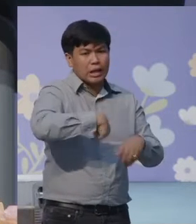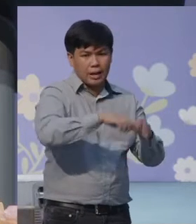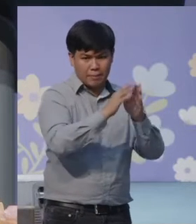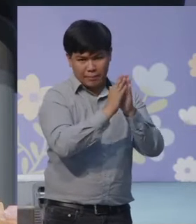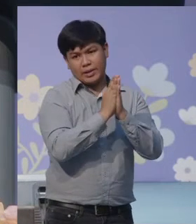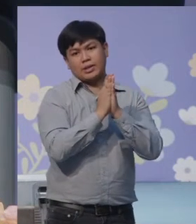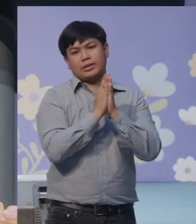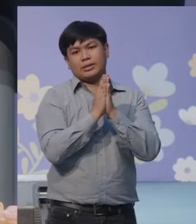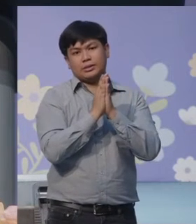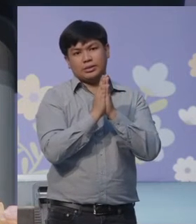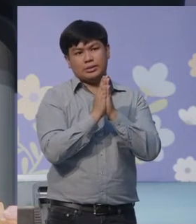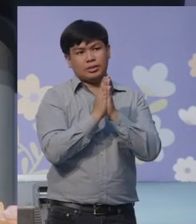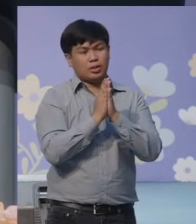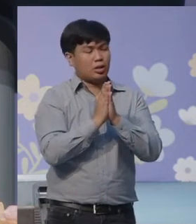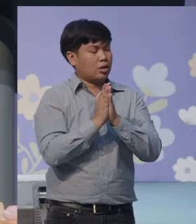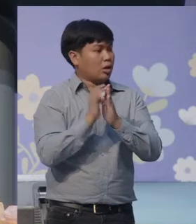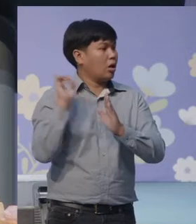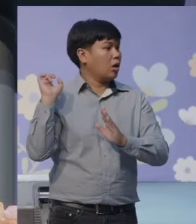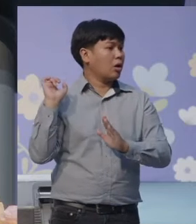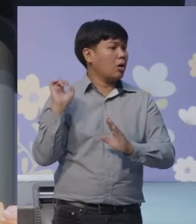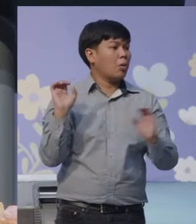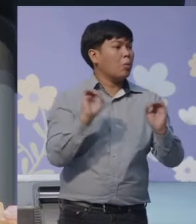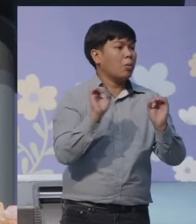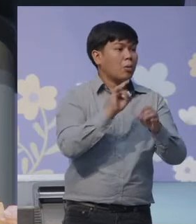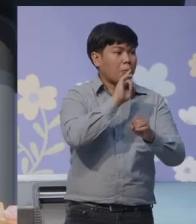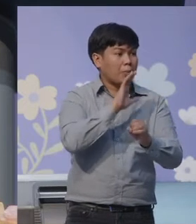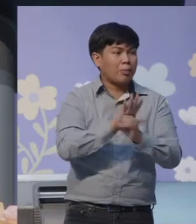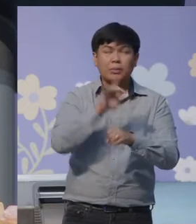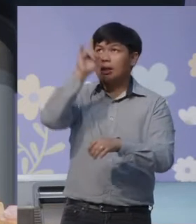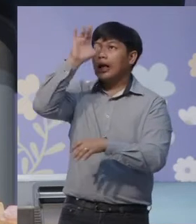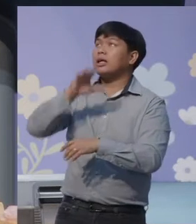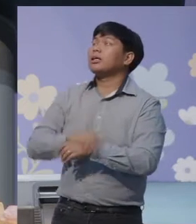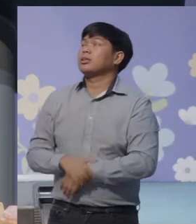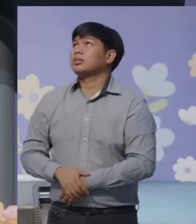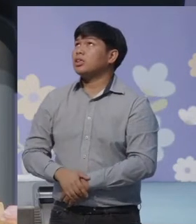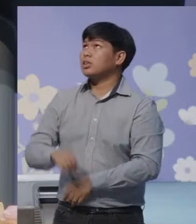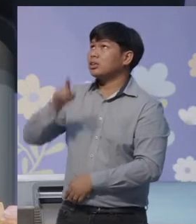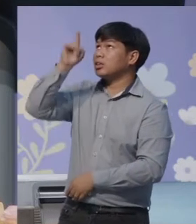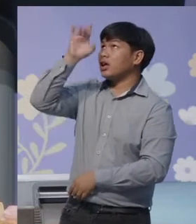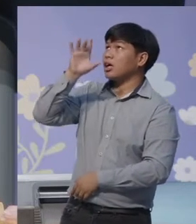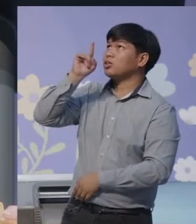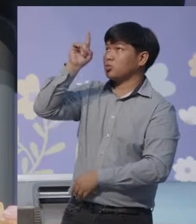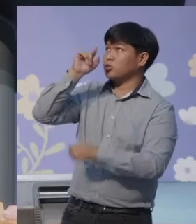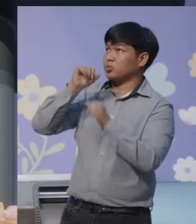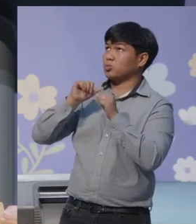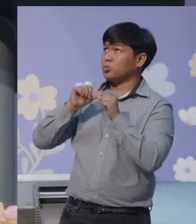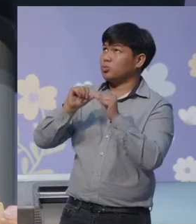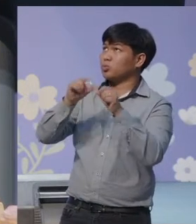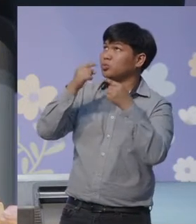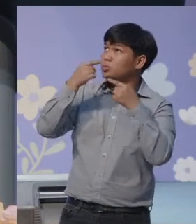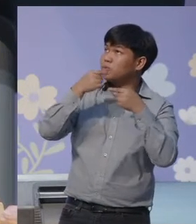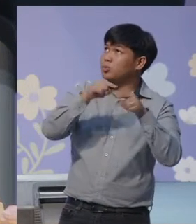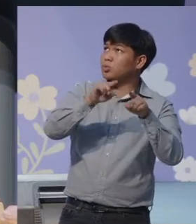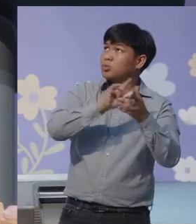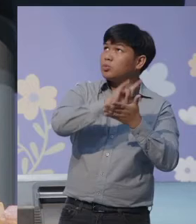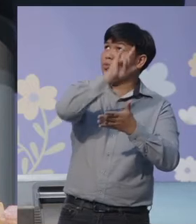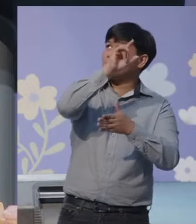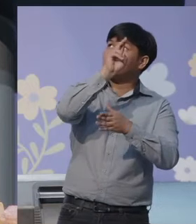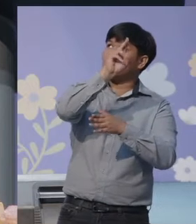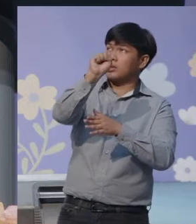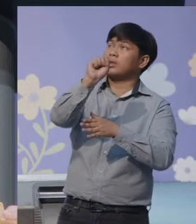panalangin. Wala naman akong ginawang panata noon. Ang sinabi ko lang, Lord, kung gusto mo pa rin kami pumunta sa Texas, pupunta kami.